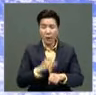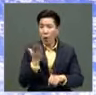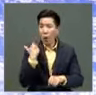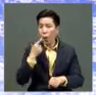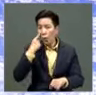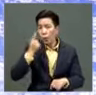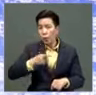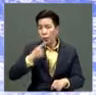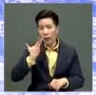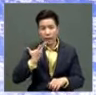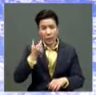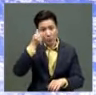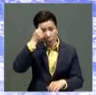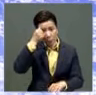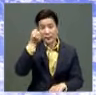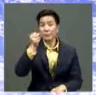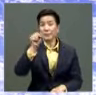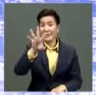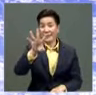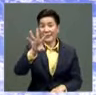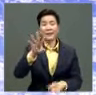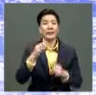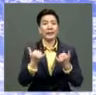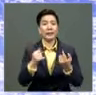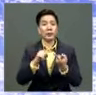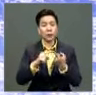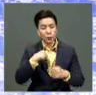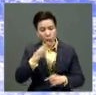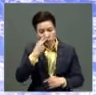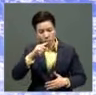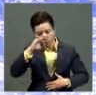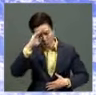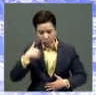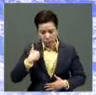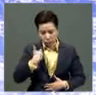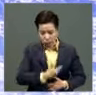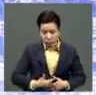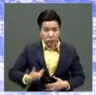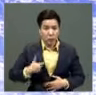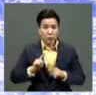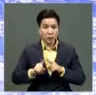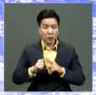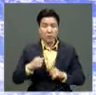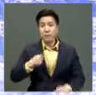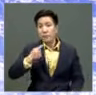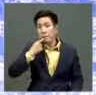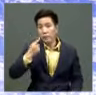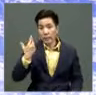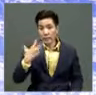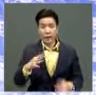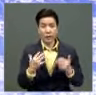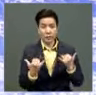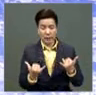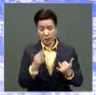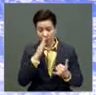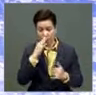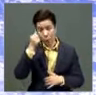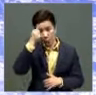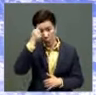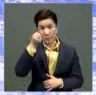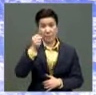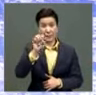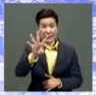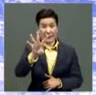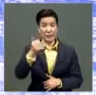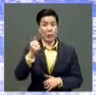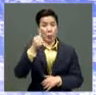ราเคยคุยกันคือ14วันของการดูอาการต่างๆเหล่านี้นะครับก็คงจะพอบอกผลได้ถ้า14วันนี้มีตัวเล